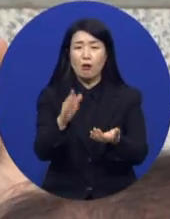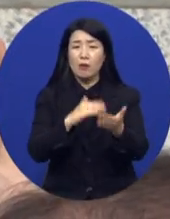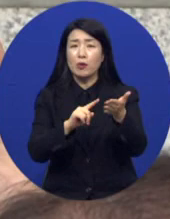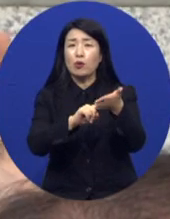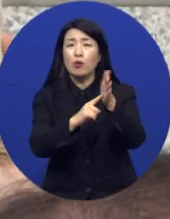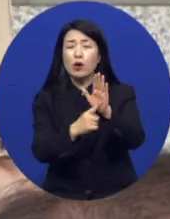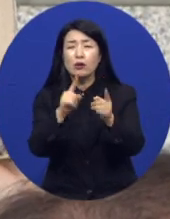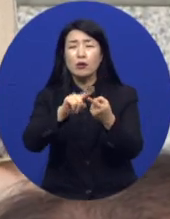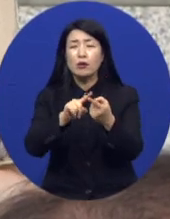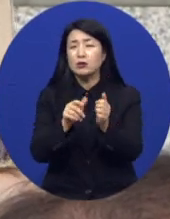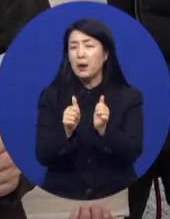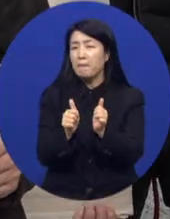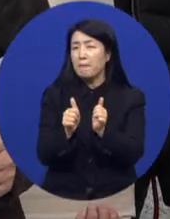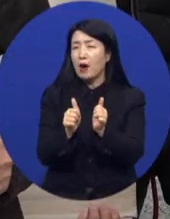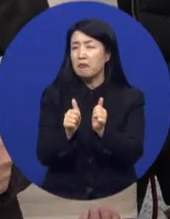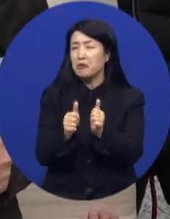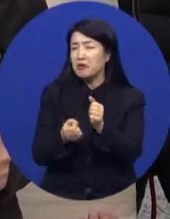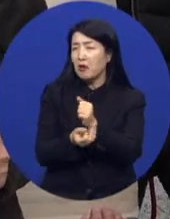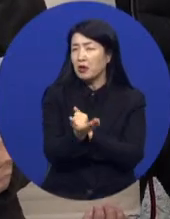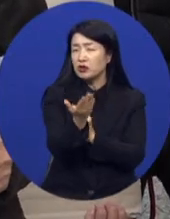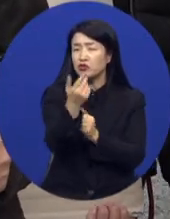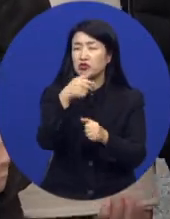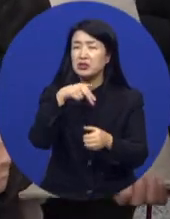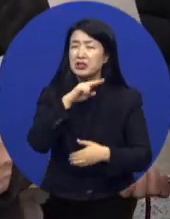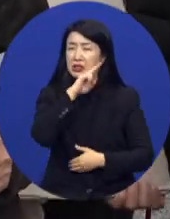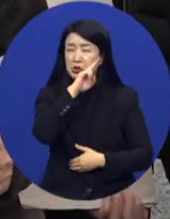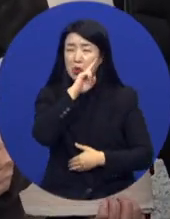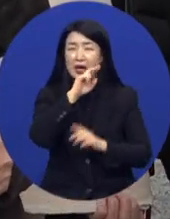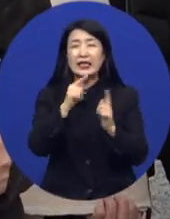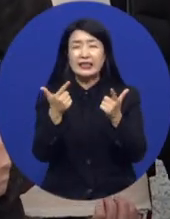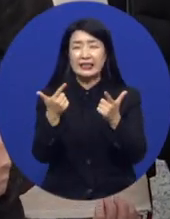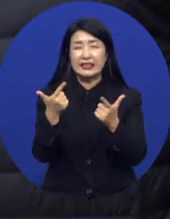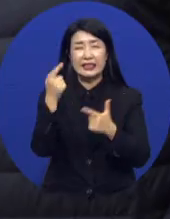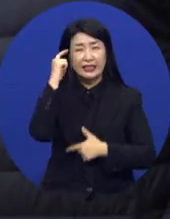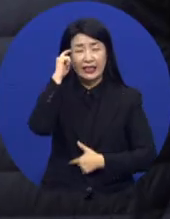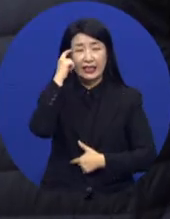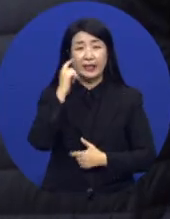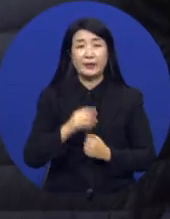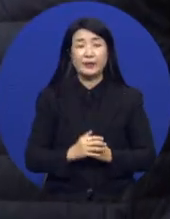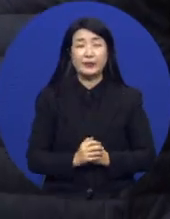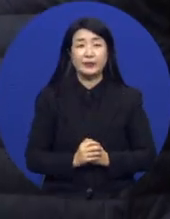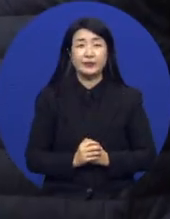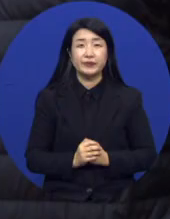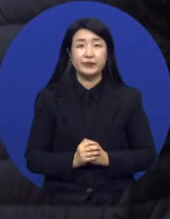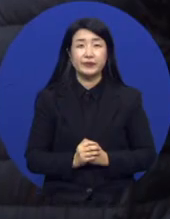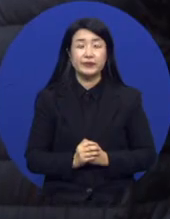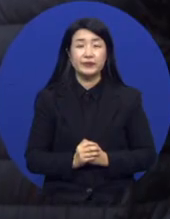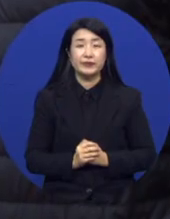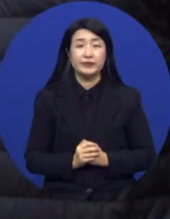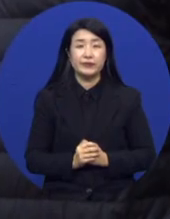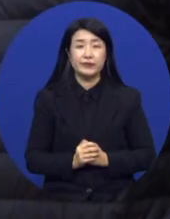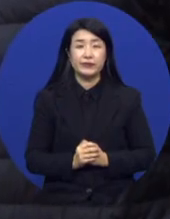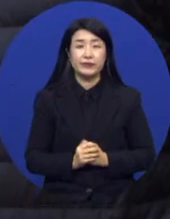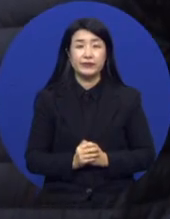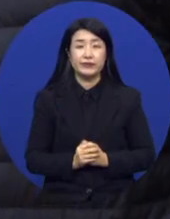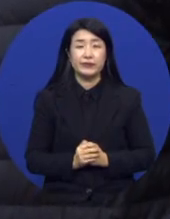것은 재판의 역량을 미치려는 것이 아니냐는 의욕도 제기했습니다 MBC 뉴스 박주현입니다